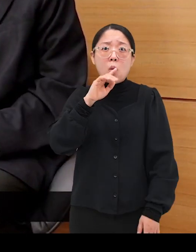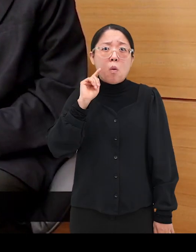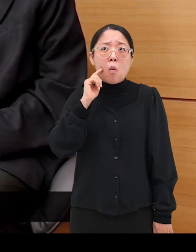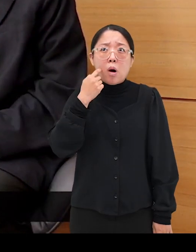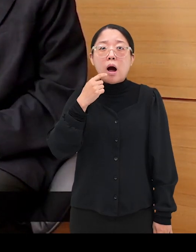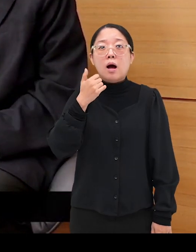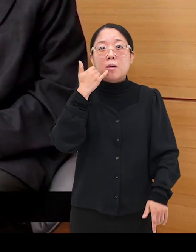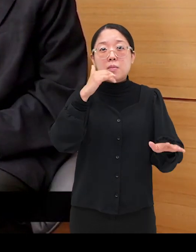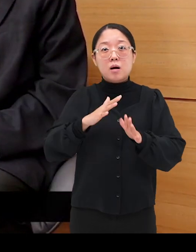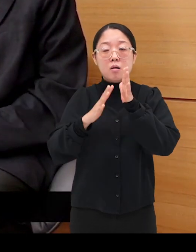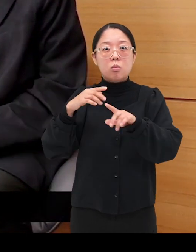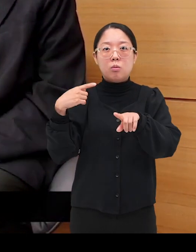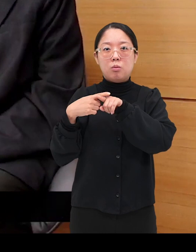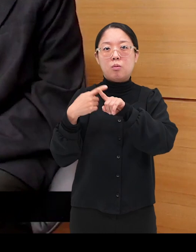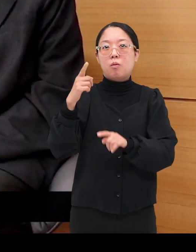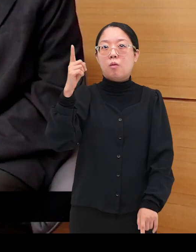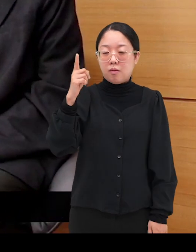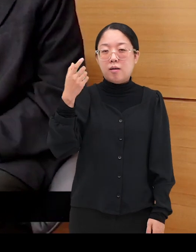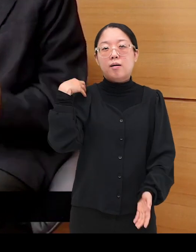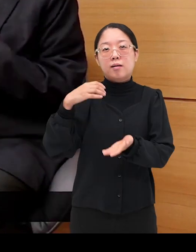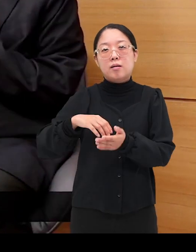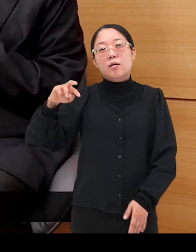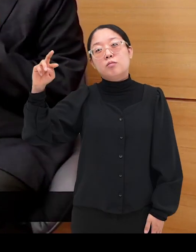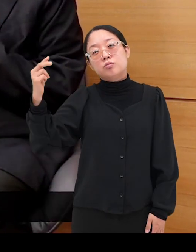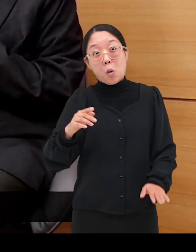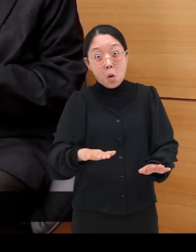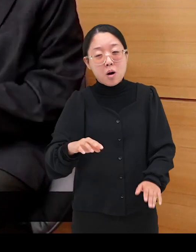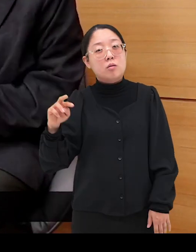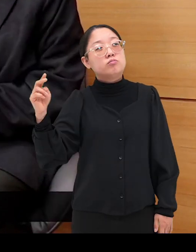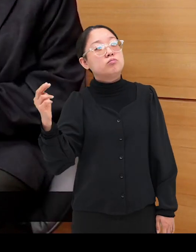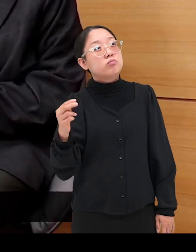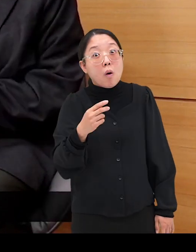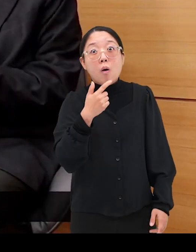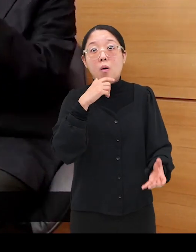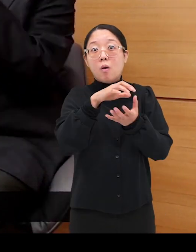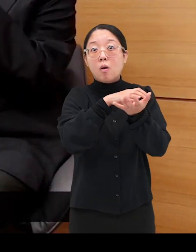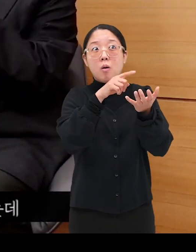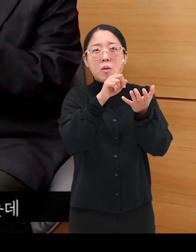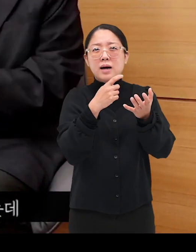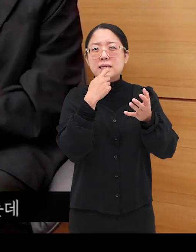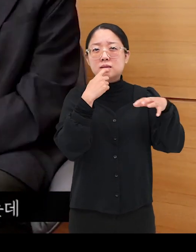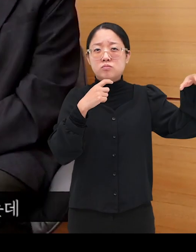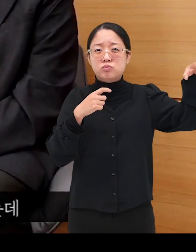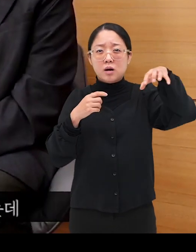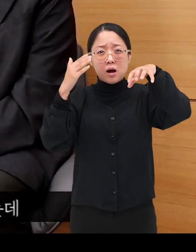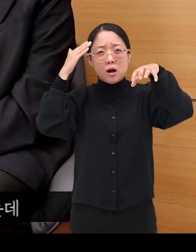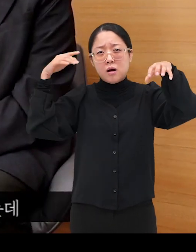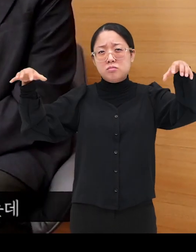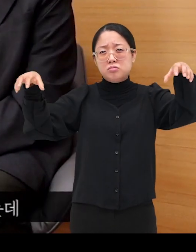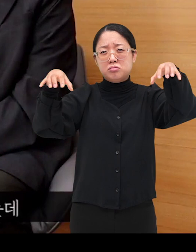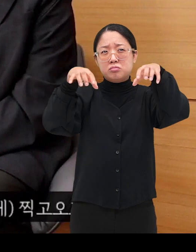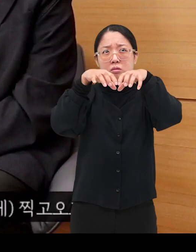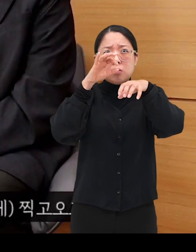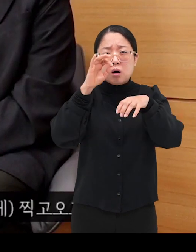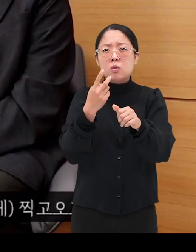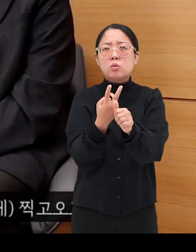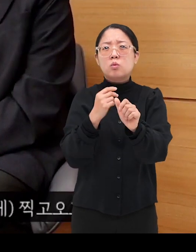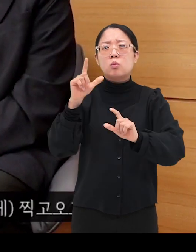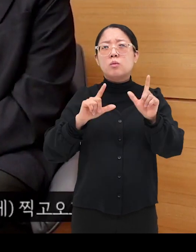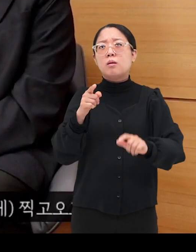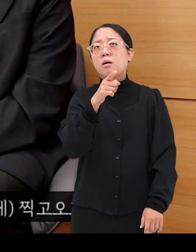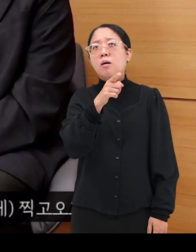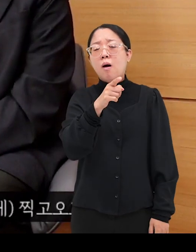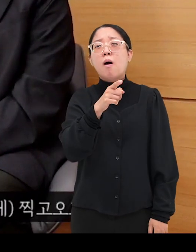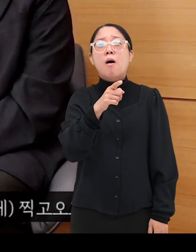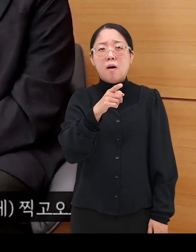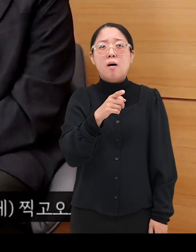구름을 보면 이쁘다. 산호초 같다. 오늘도 오는 길에 구름을 봤는데 하얀 구름 사이에 검은 구름 하나가 있는데 그게 토끼 모양인